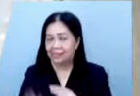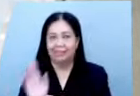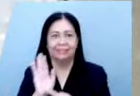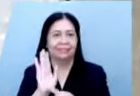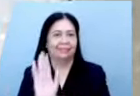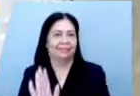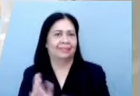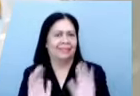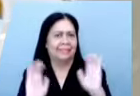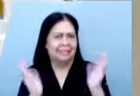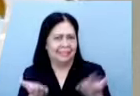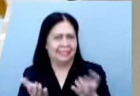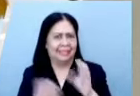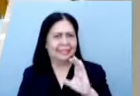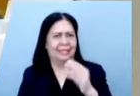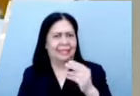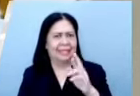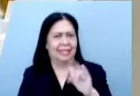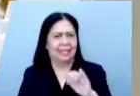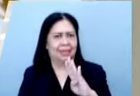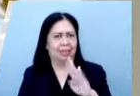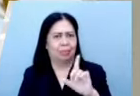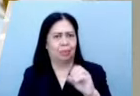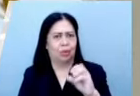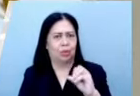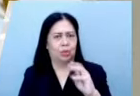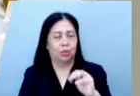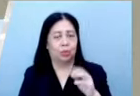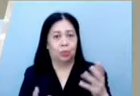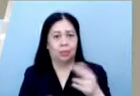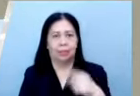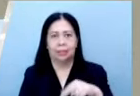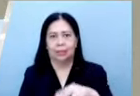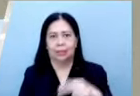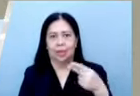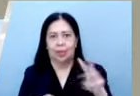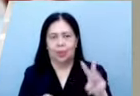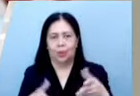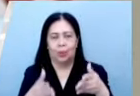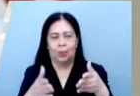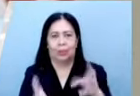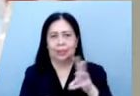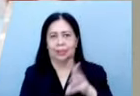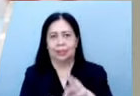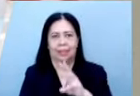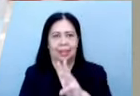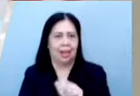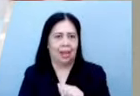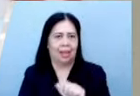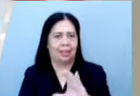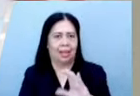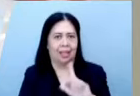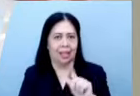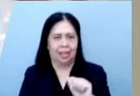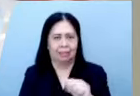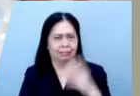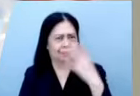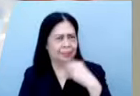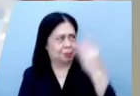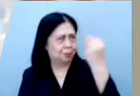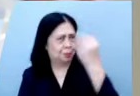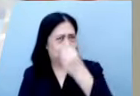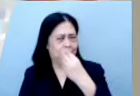cherry blossom trees sa National Highway sa bayan ng Alcala. Picture perfect ang mga ito, lalo ngayong panahon ng